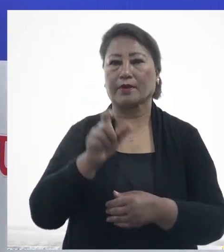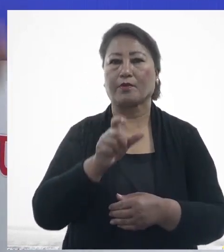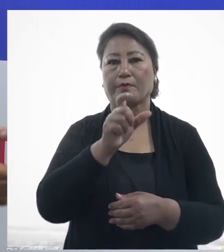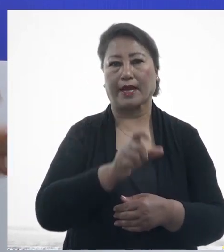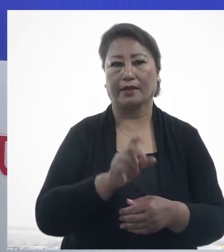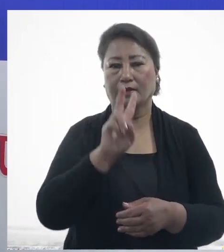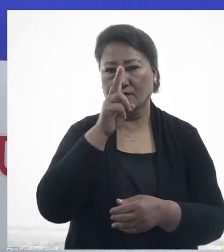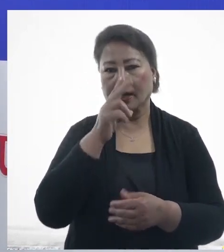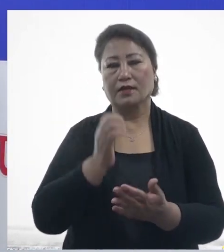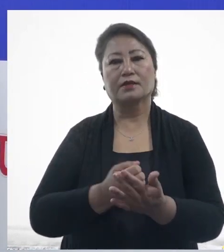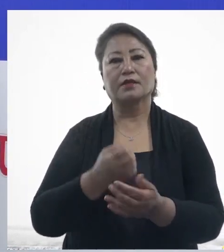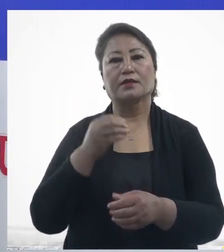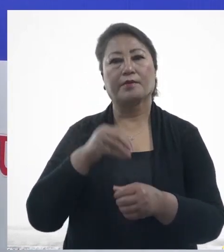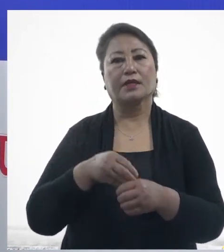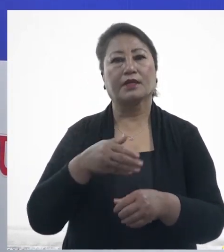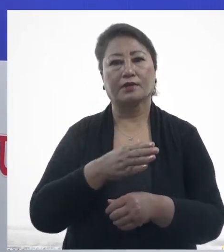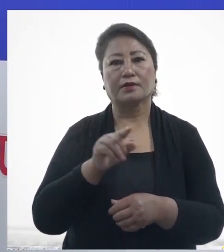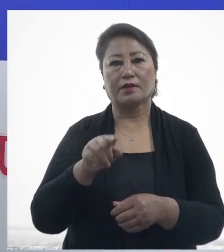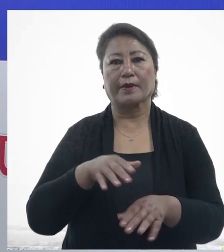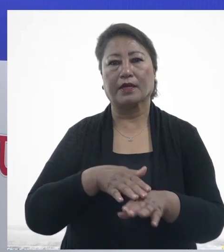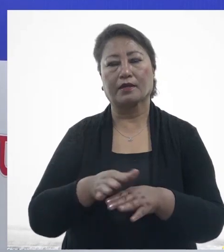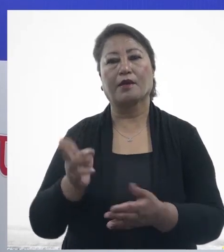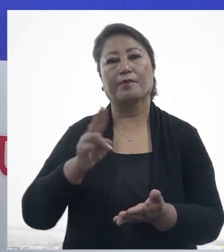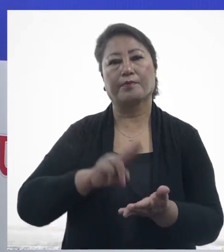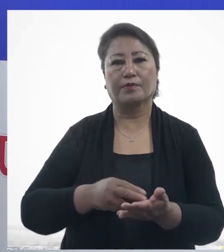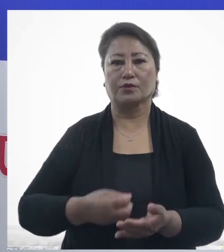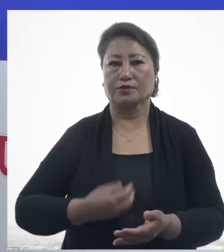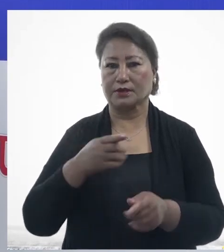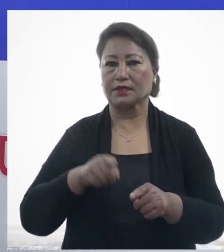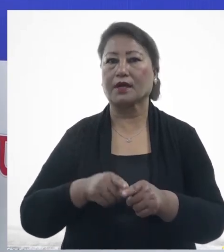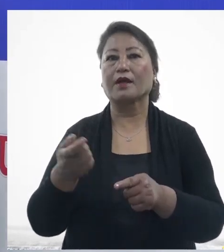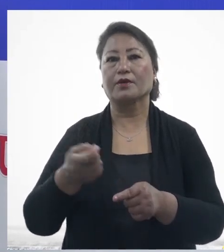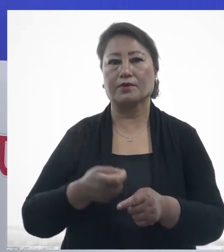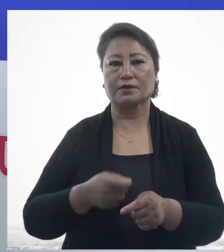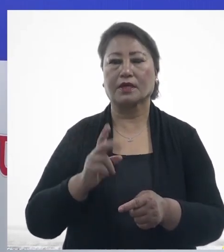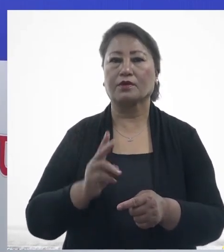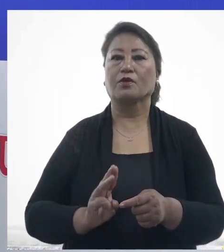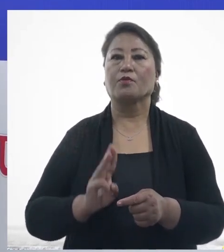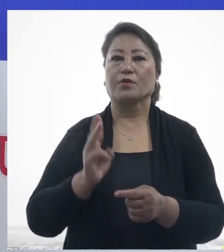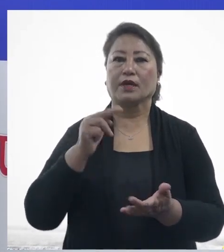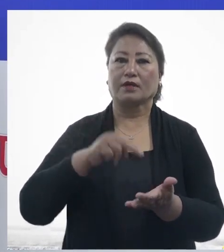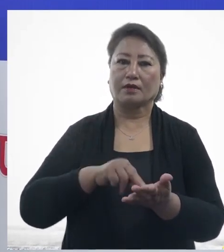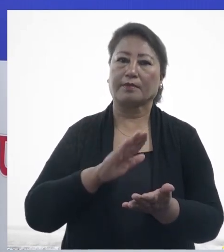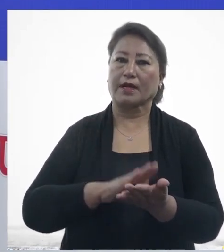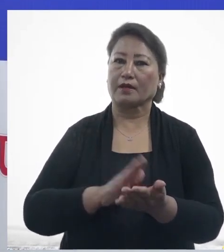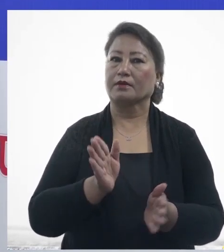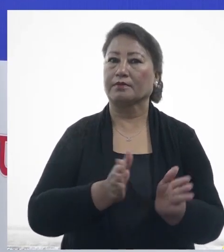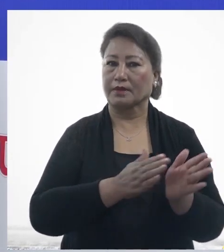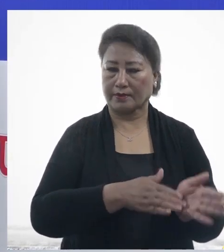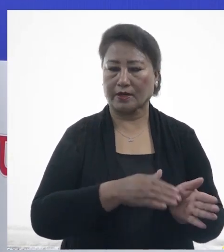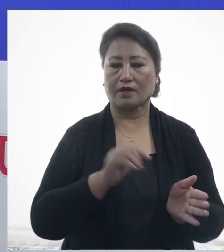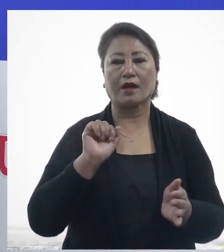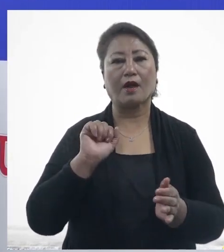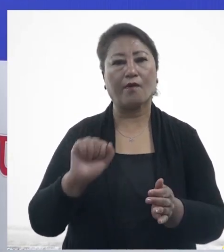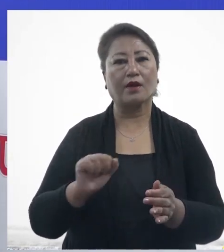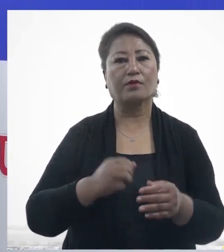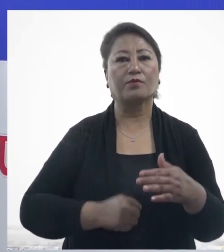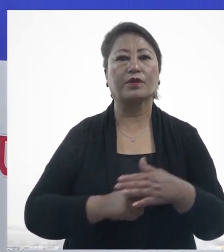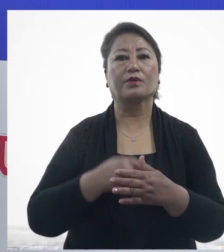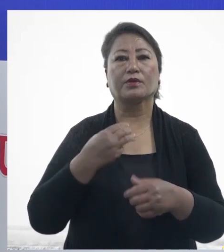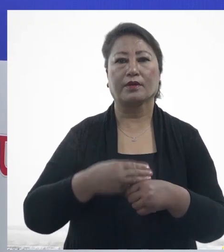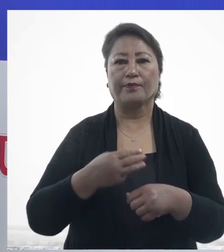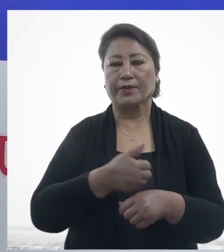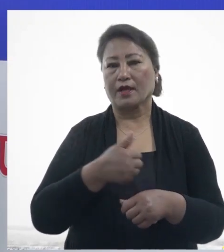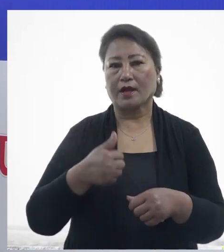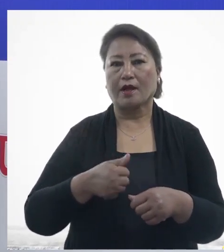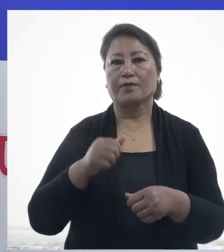भएको संस्था त जान्छ नि त, तपाईँले त्यसलाई त्यो झन् खुसीका साथ लानुहुन्छ नि त। सो त्यो एउटा भ्यालु एड गर्ने कुरा चाहिँ आफ्नो ठाउँमा छ। तर हाम्रो कन्सर्न चाहिँ के हुन्छ भने उहाँहरू चाहिँ राम्रो प्रपर